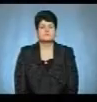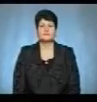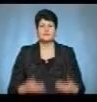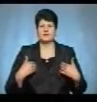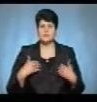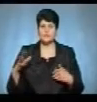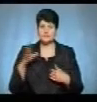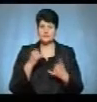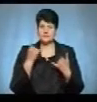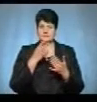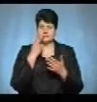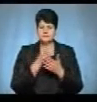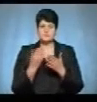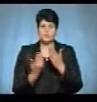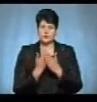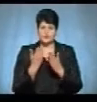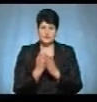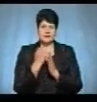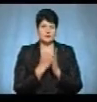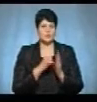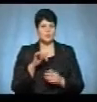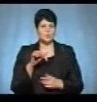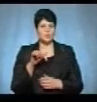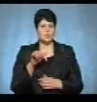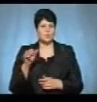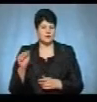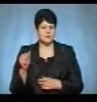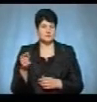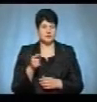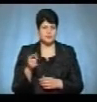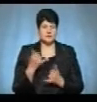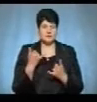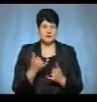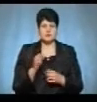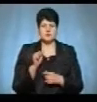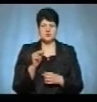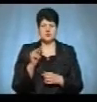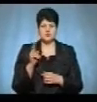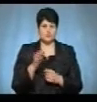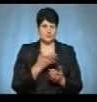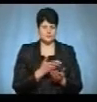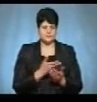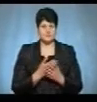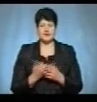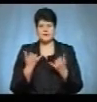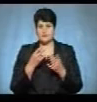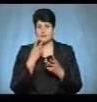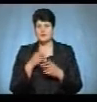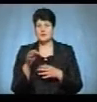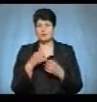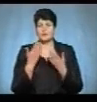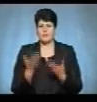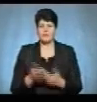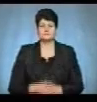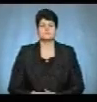Вітаю всіх, хто зараз з нами. Новини в ефірі телеканалу UA Тернопіль, у студії Анастасія Чичко. І у цьому випуску дивіться про таке.